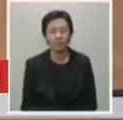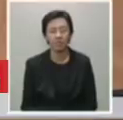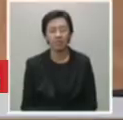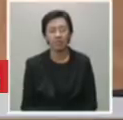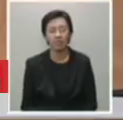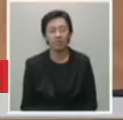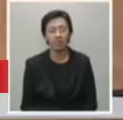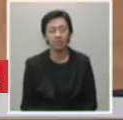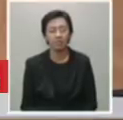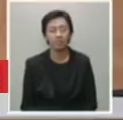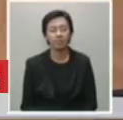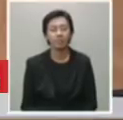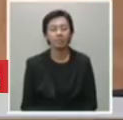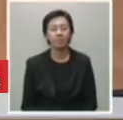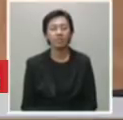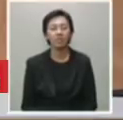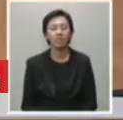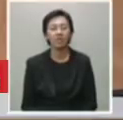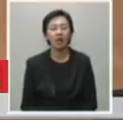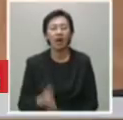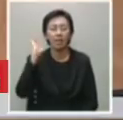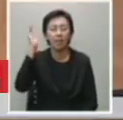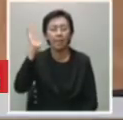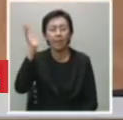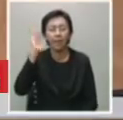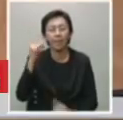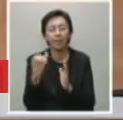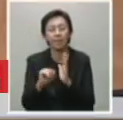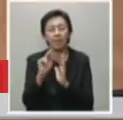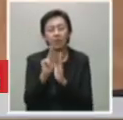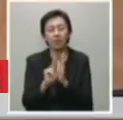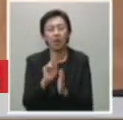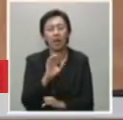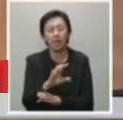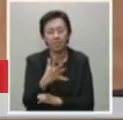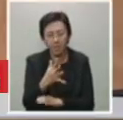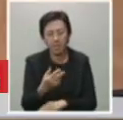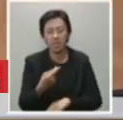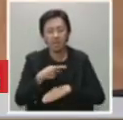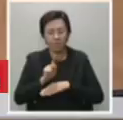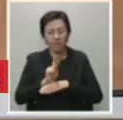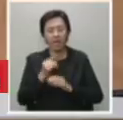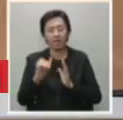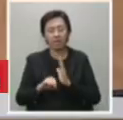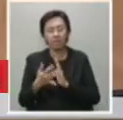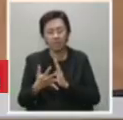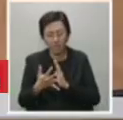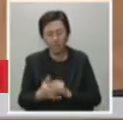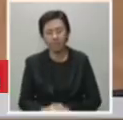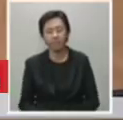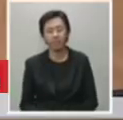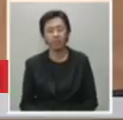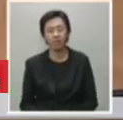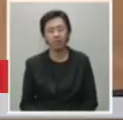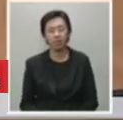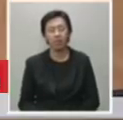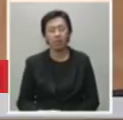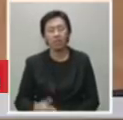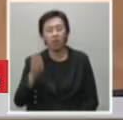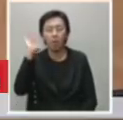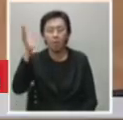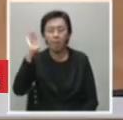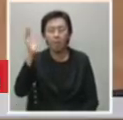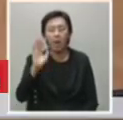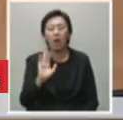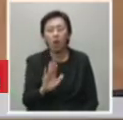ขอวินิจฉัยว่าท่านผู้อภิปรายอยู่ในขณะนี้ไม่ได้ผิดข้อบังคับและประธานก็ไม่ได้ผิดข้อบังคับครับก็อยู่ในขั้นตอนกระบวนการ